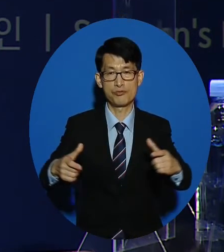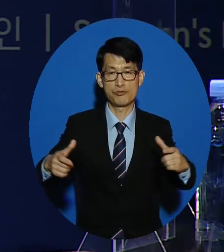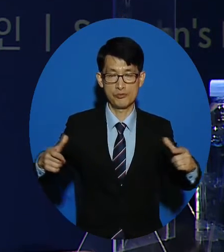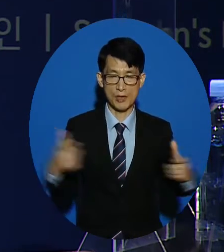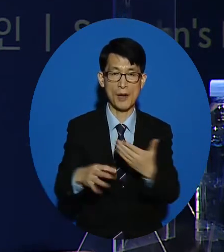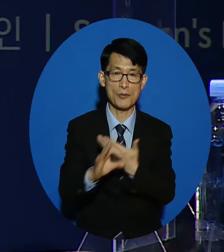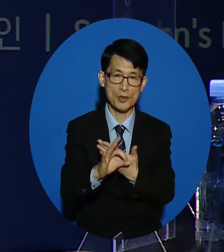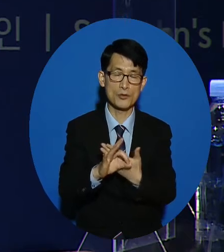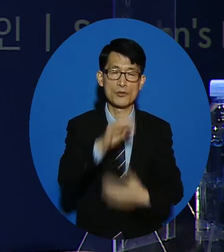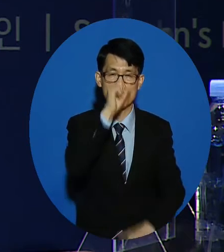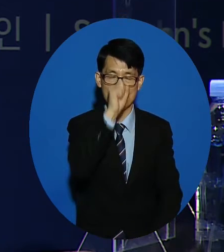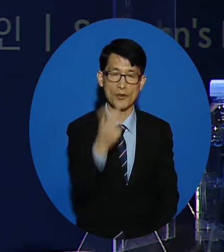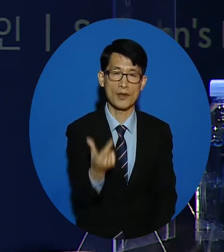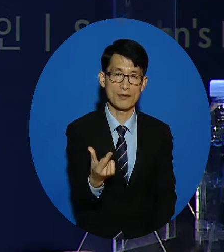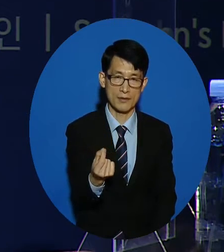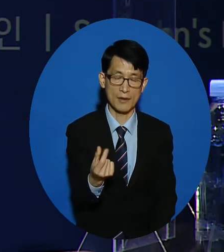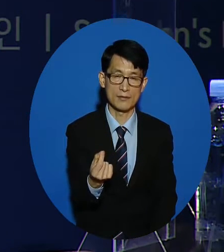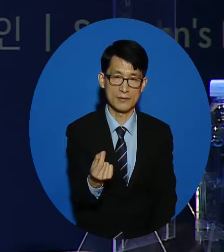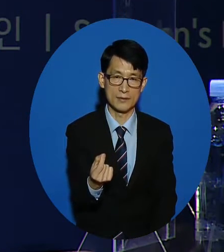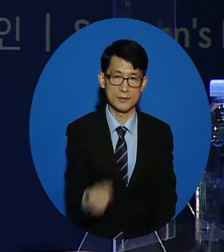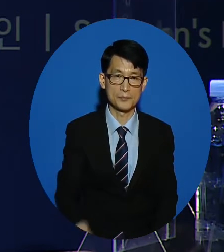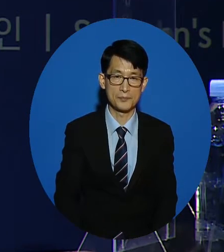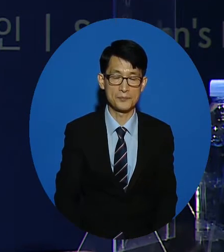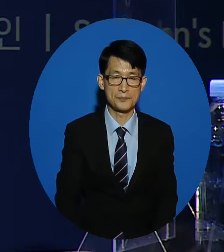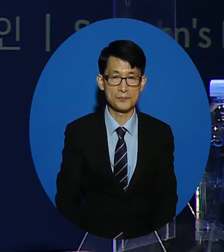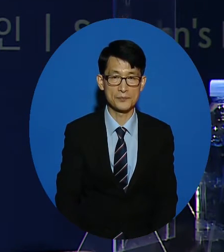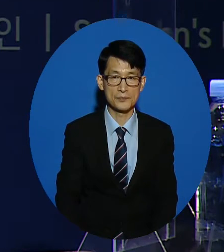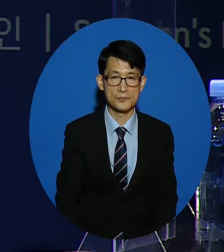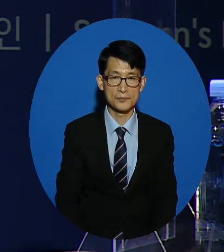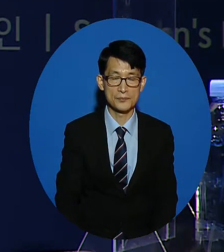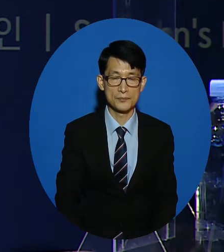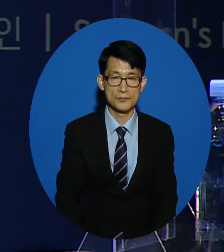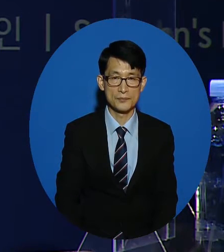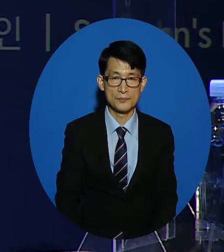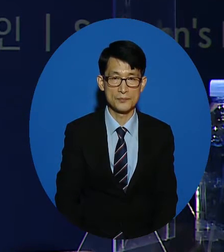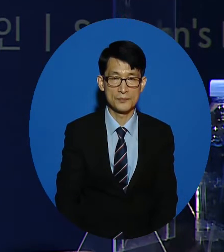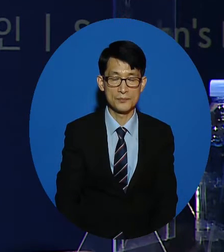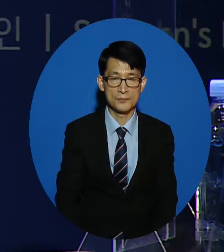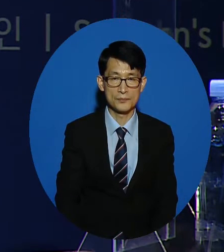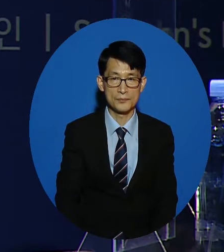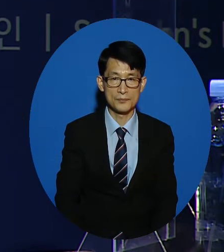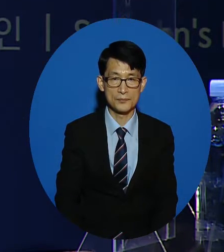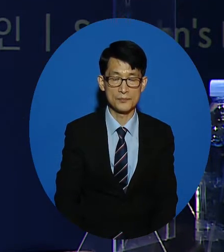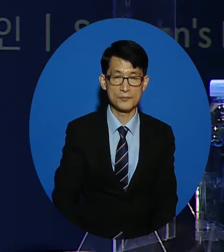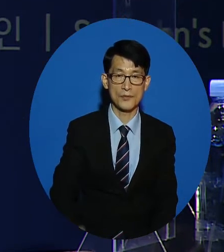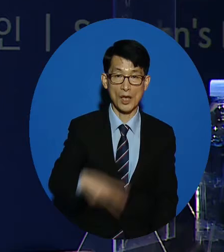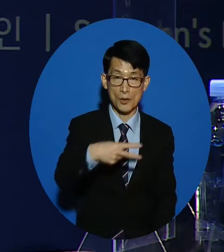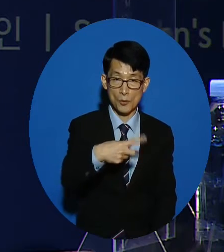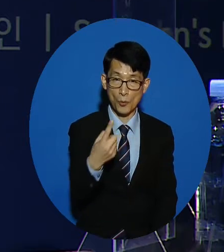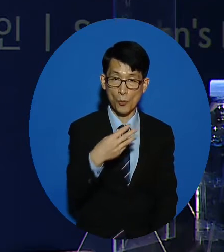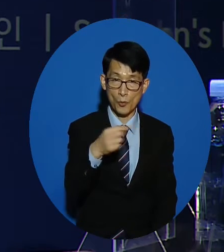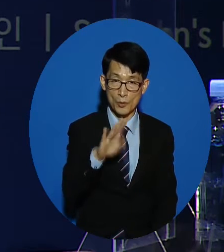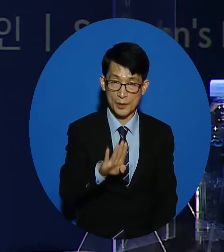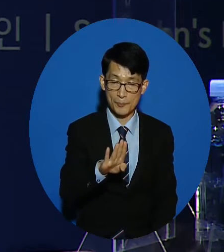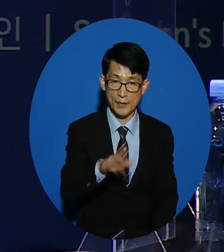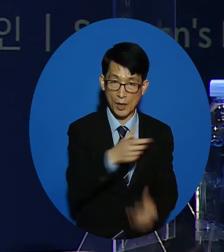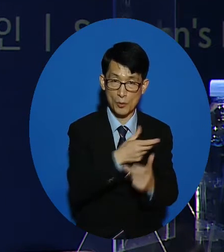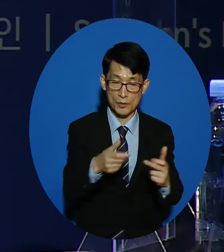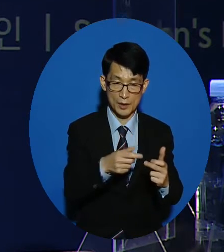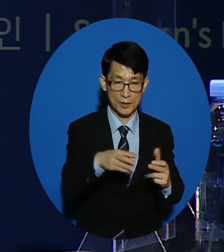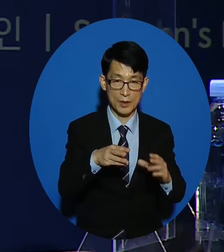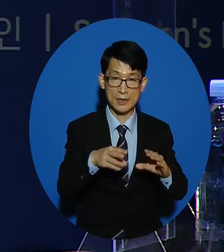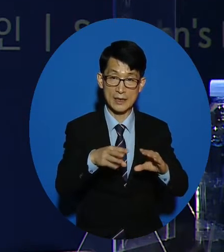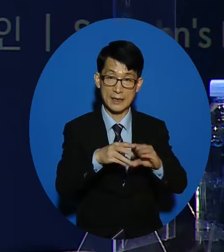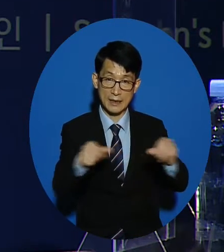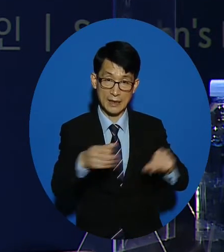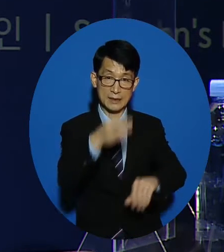된다. 이런 생각을 해봅니다. 즉, 이 도립복지관이 땅을